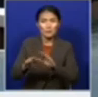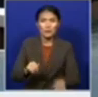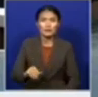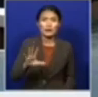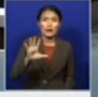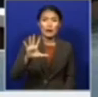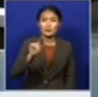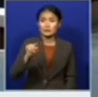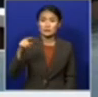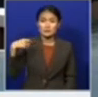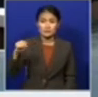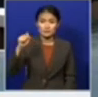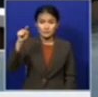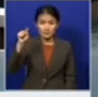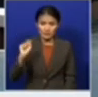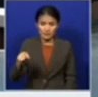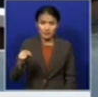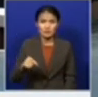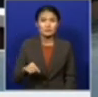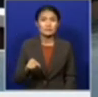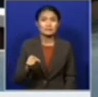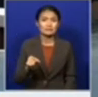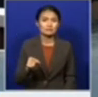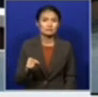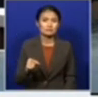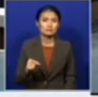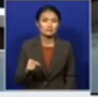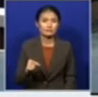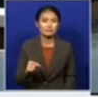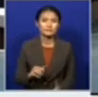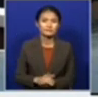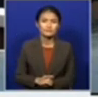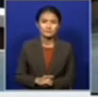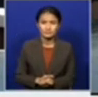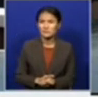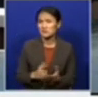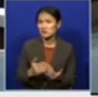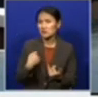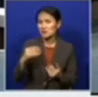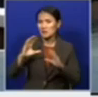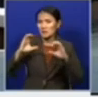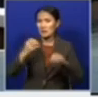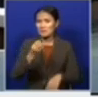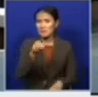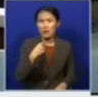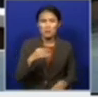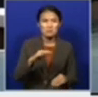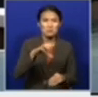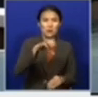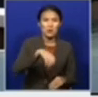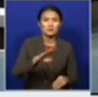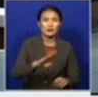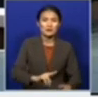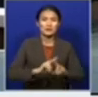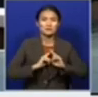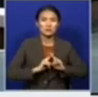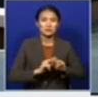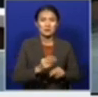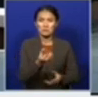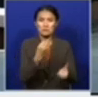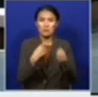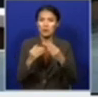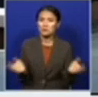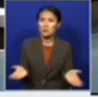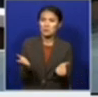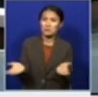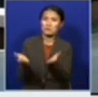าดิฉันทราบมาว่าสภาหอการค้าแห่งประเทศไทยและสภาอุตสาหกรรมแห่งประเทศไทยมีสมาชิกอยู่แค่